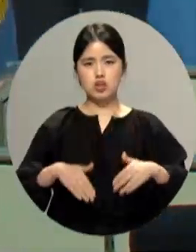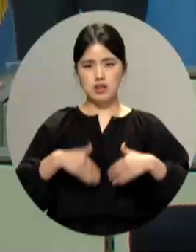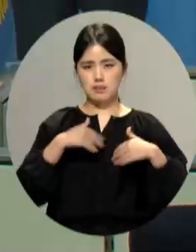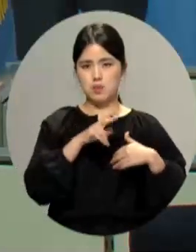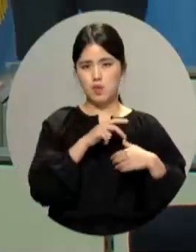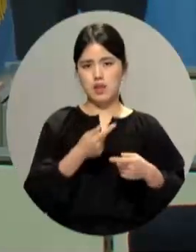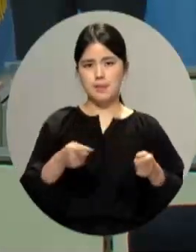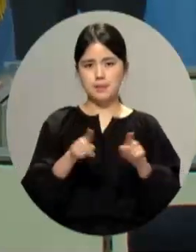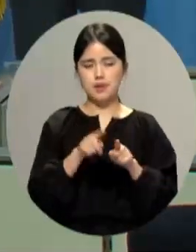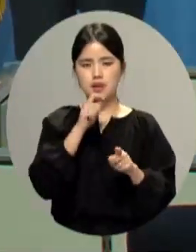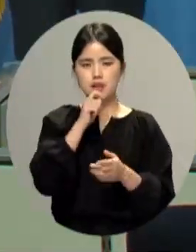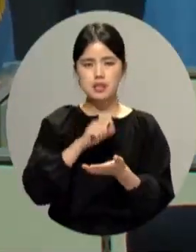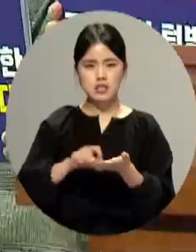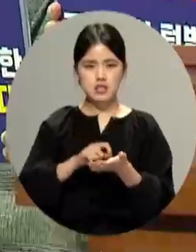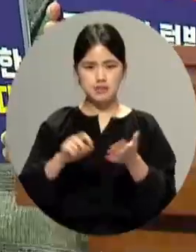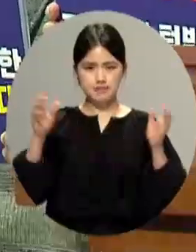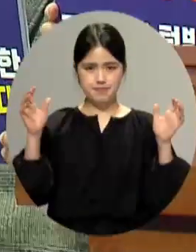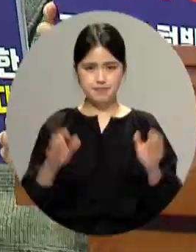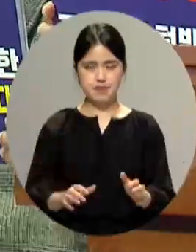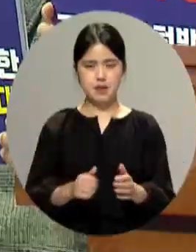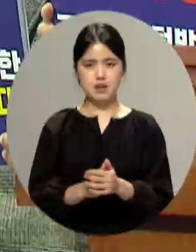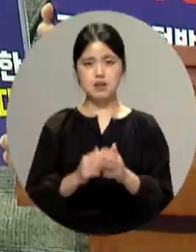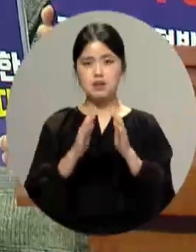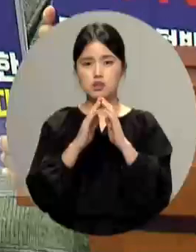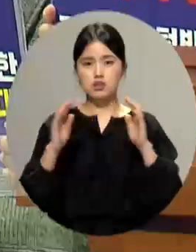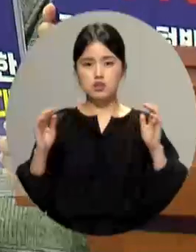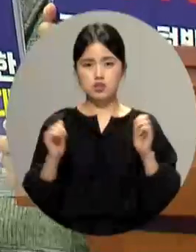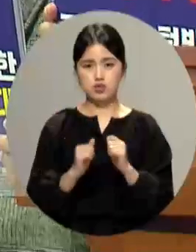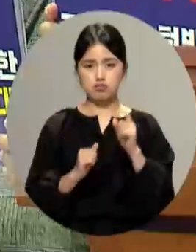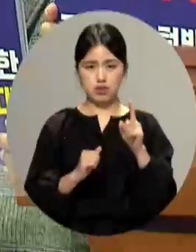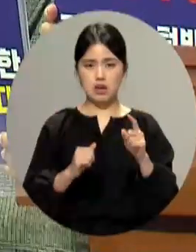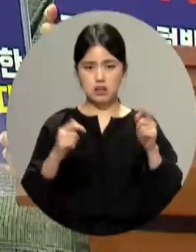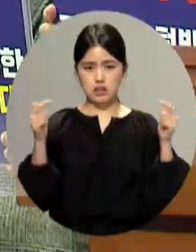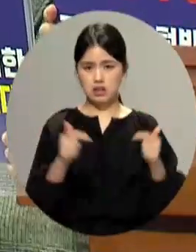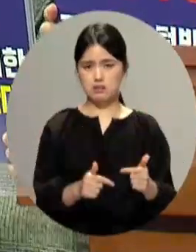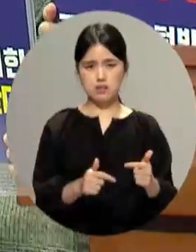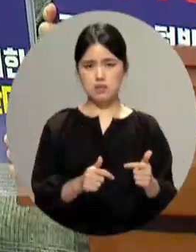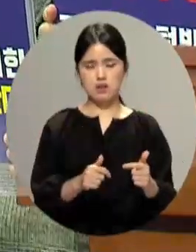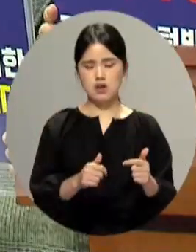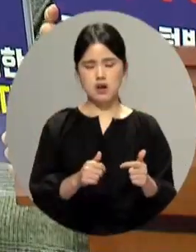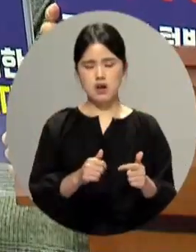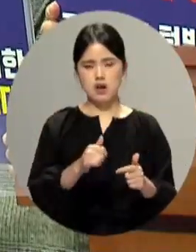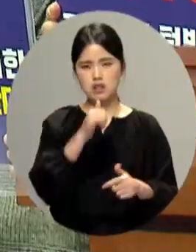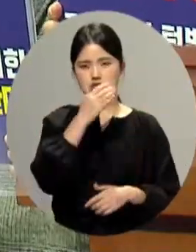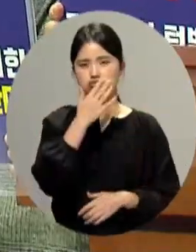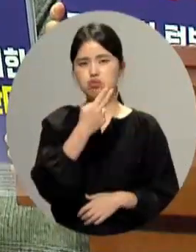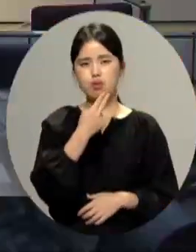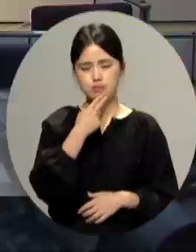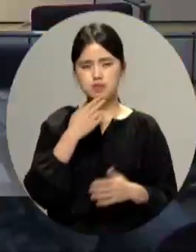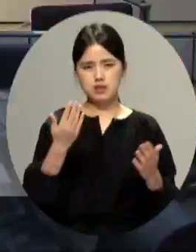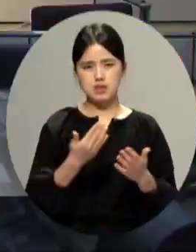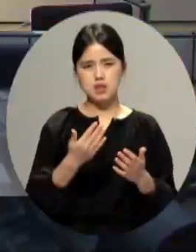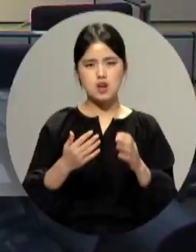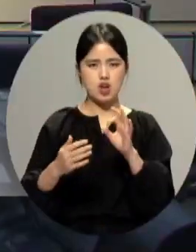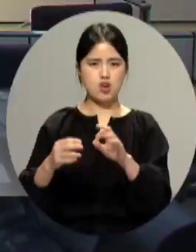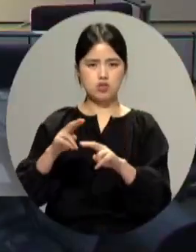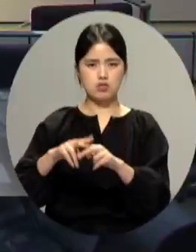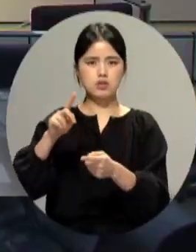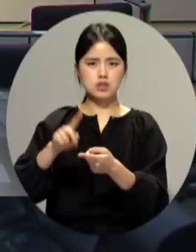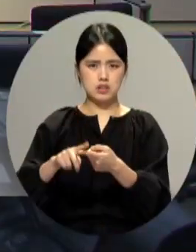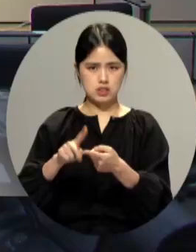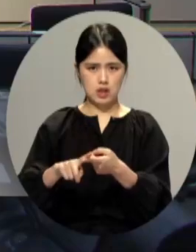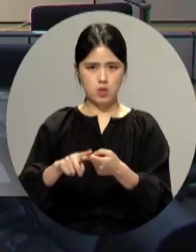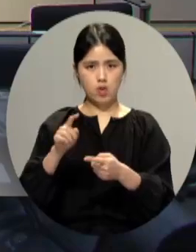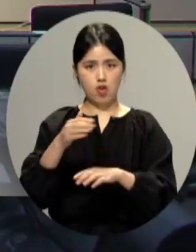함께 기자회견에 나섰습니다. 전북의석 한석 감축은 있을 수 없는 일이라며 열성 유지를 거부하는